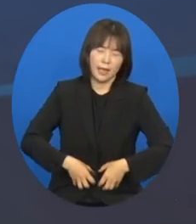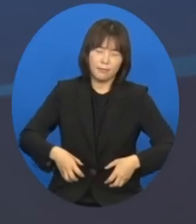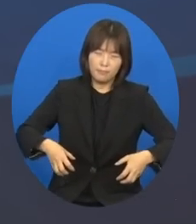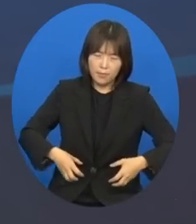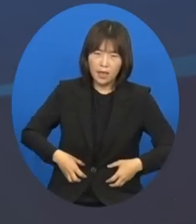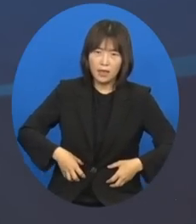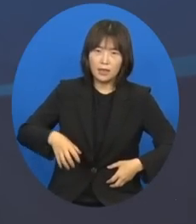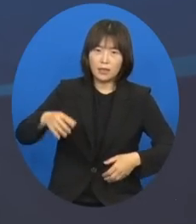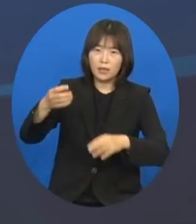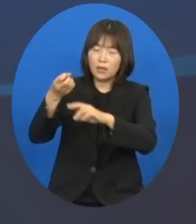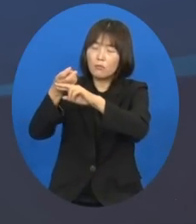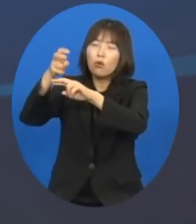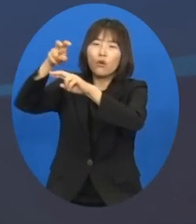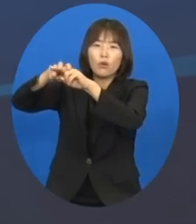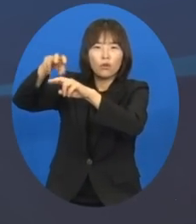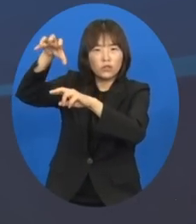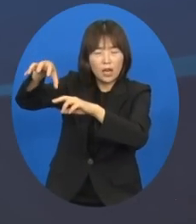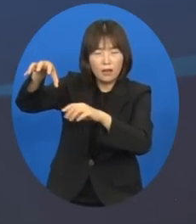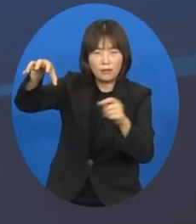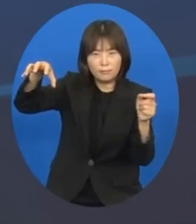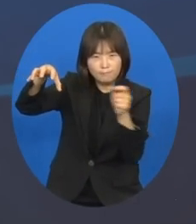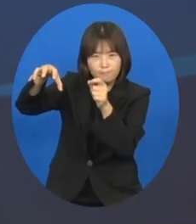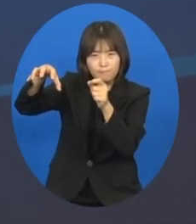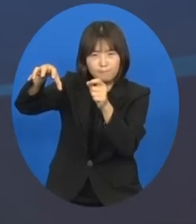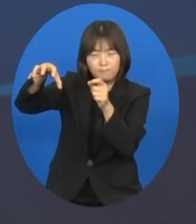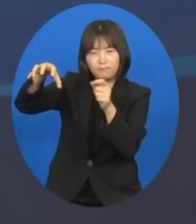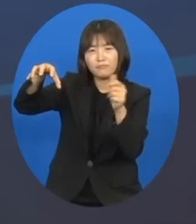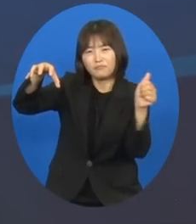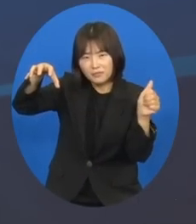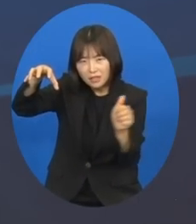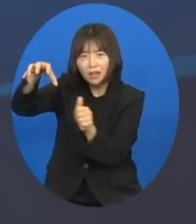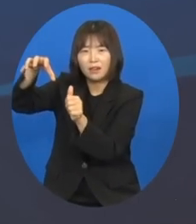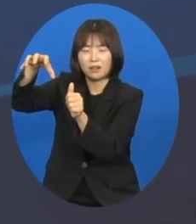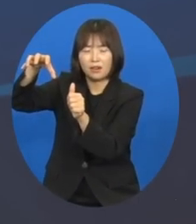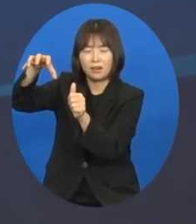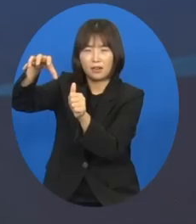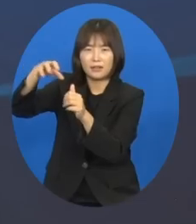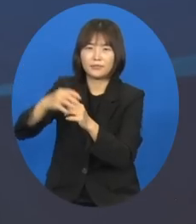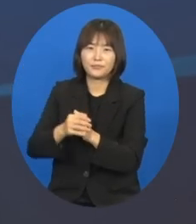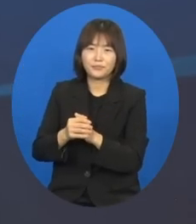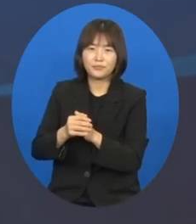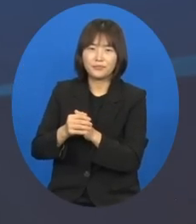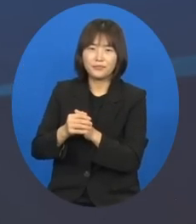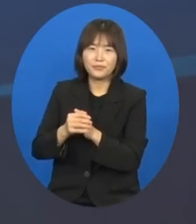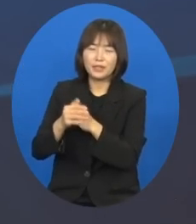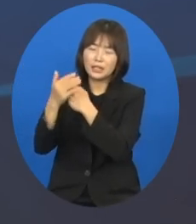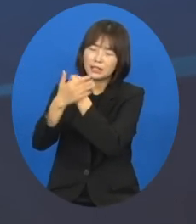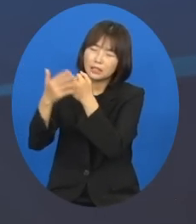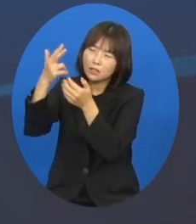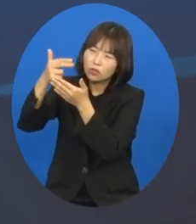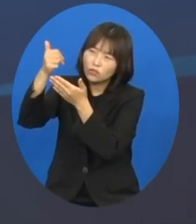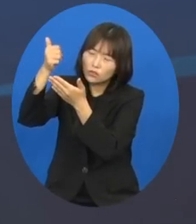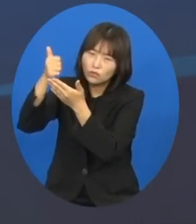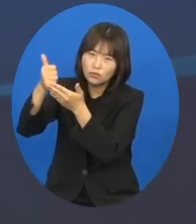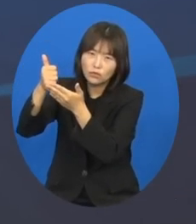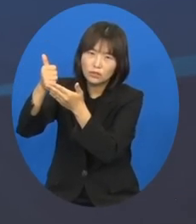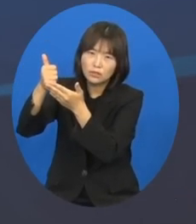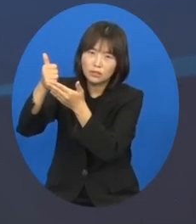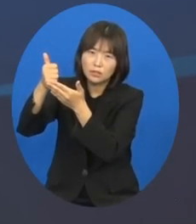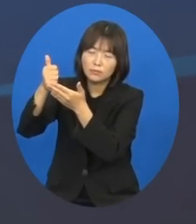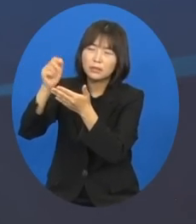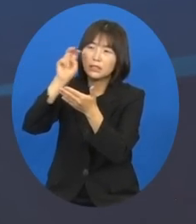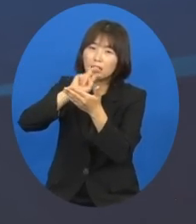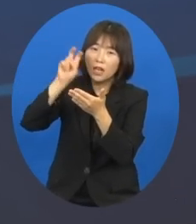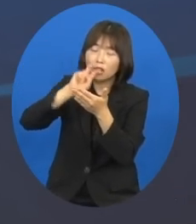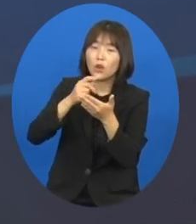하나님 앞에 담대히 나가서 은혜의 구한 내게 은혜의 주님 은사구간 내게 은사의 주님